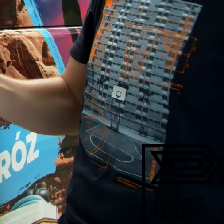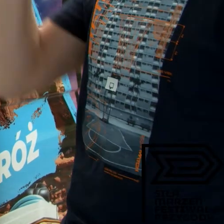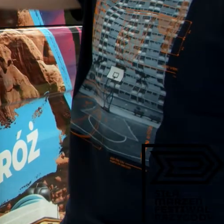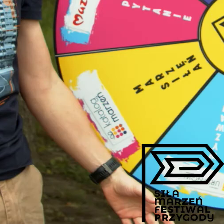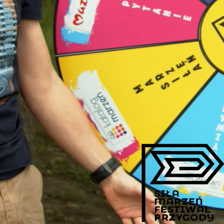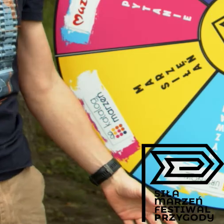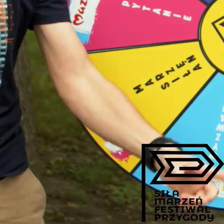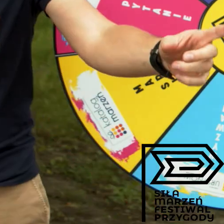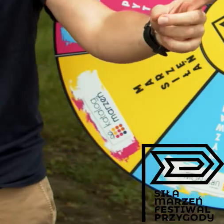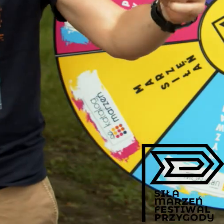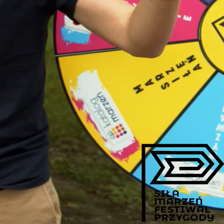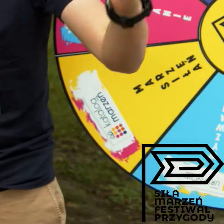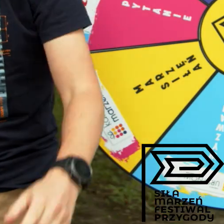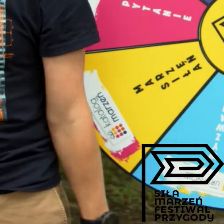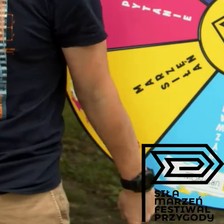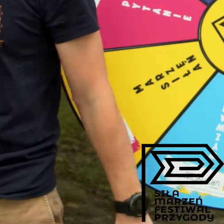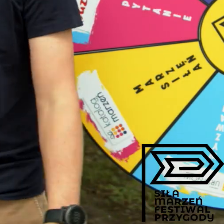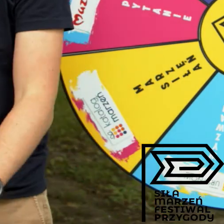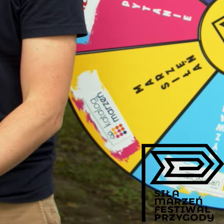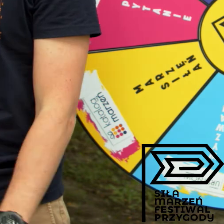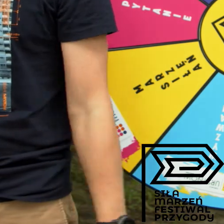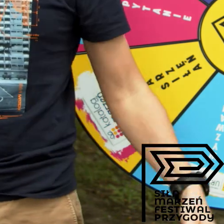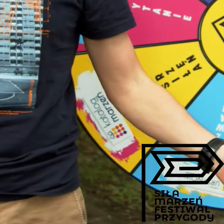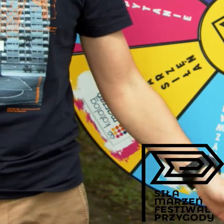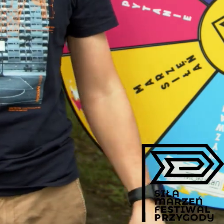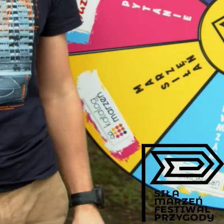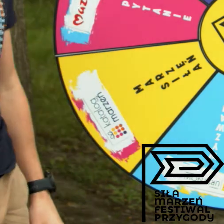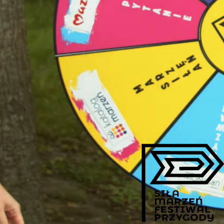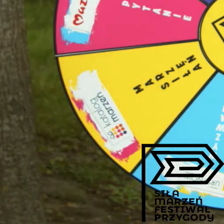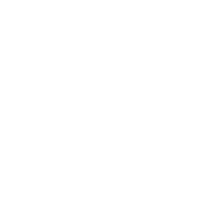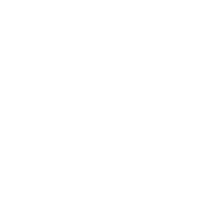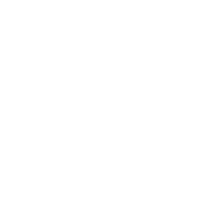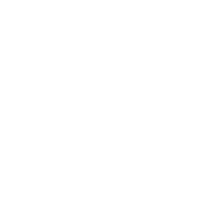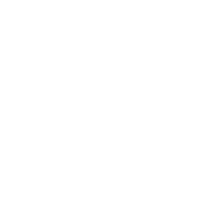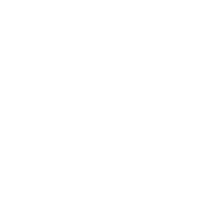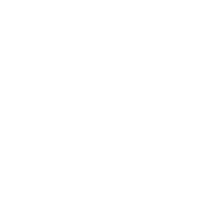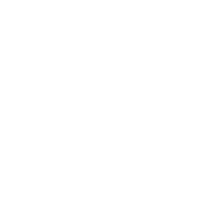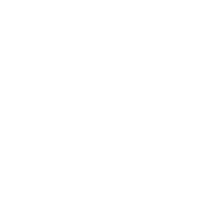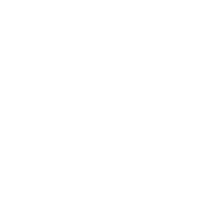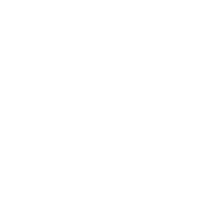Odnieś prawo. A nie, zwróć, co ja powiedziałam? Boże, czekaj. Nigdy nie spróbuj. Nie, czekaj.